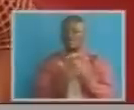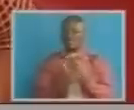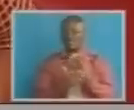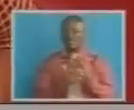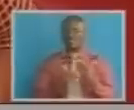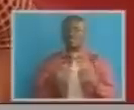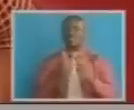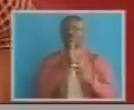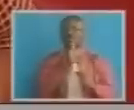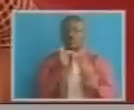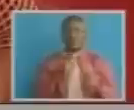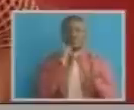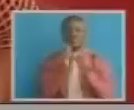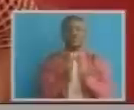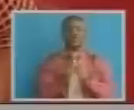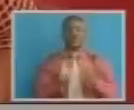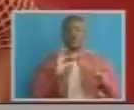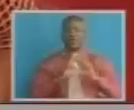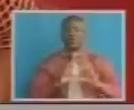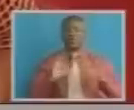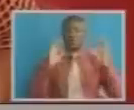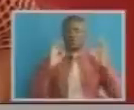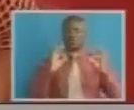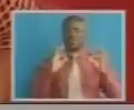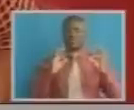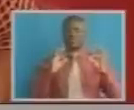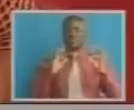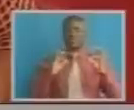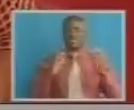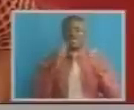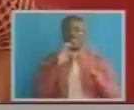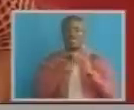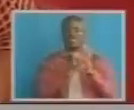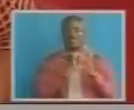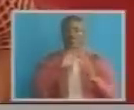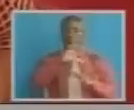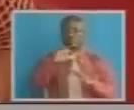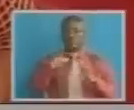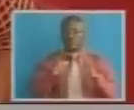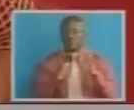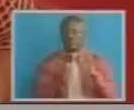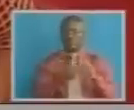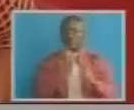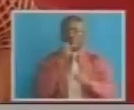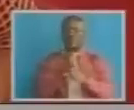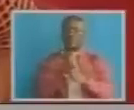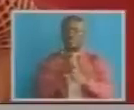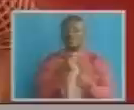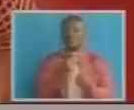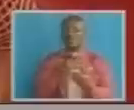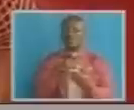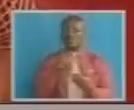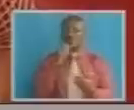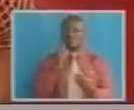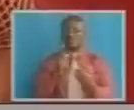ya uchaguzi kwa kuwa ni chombo Huru lakini Taratibu zote zinazotakiwa kufanyika katika kufanya uchaguzi zinapangwa